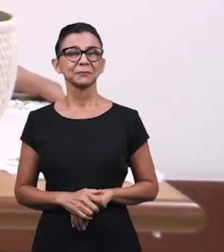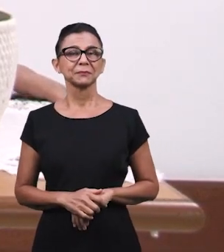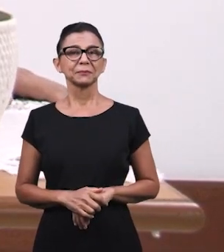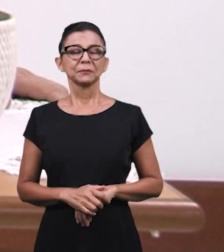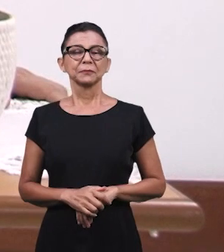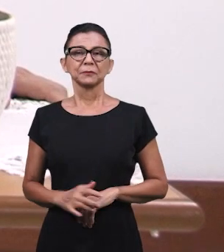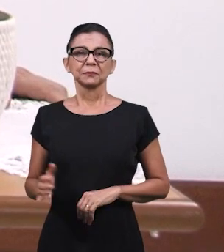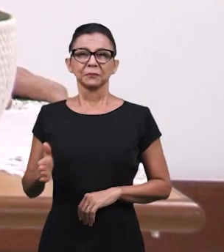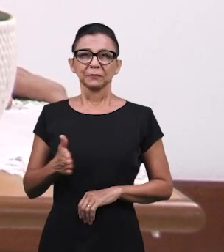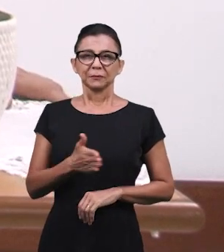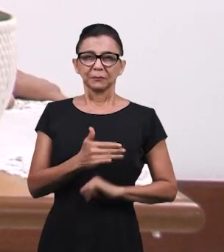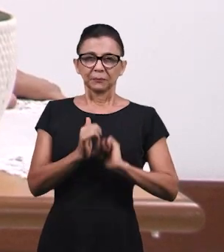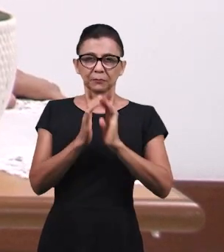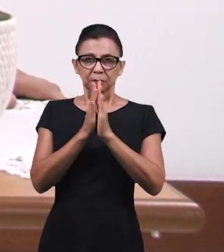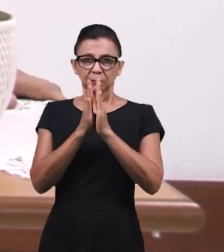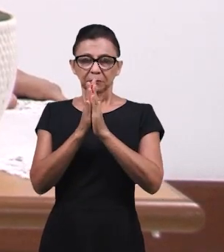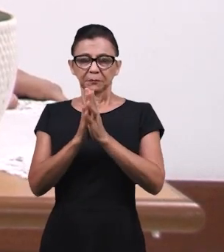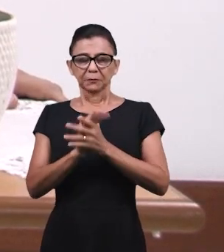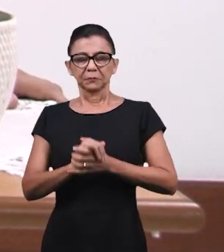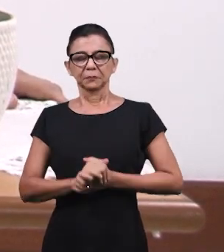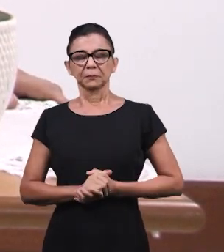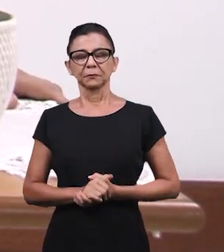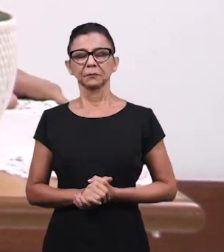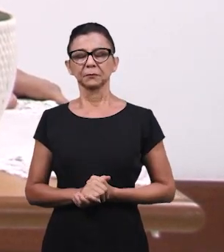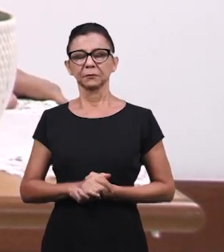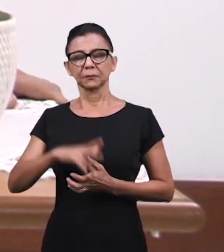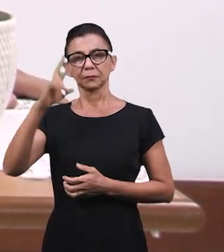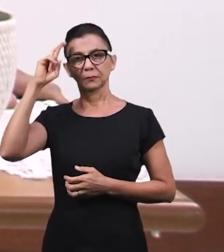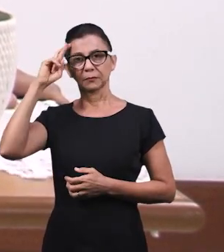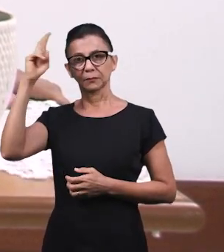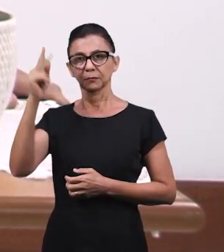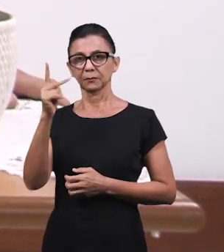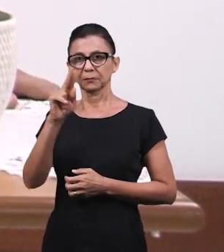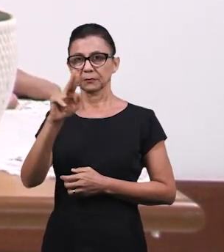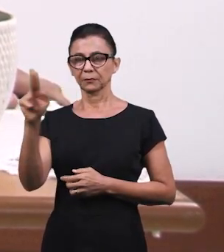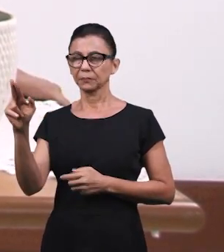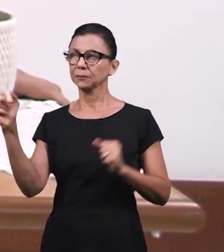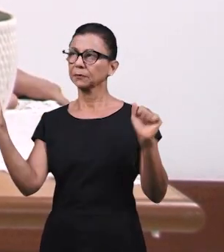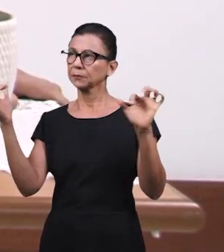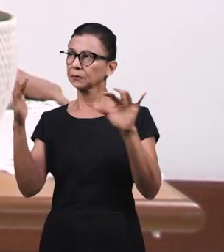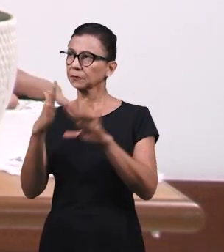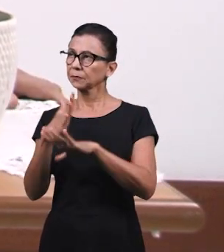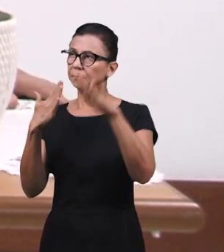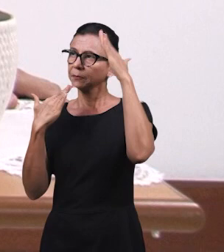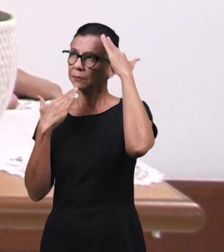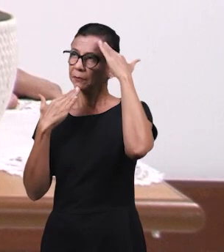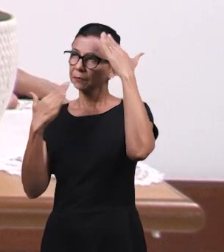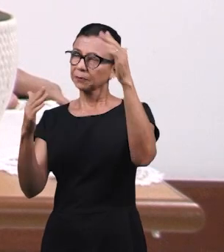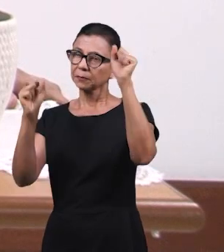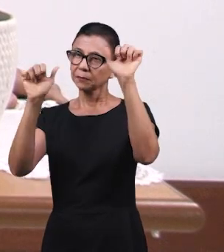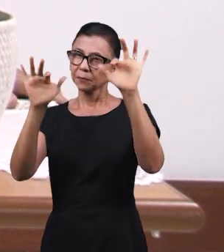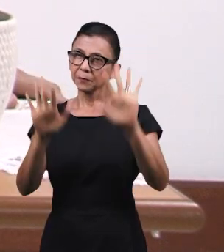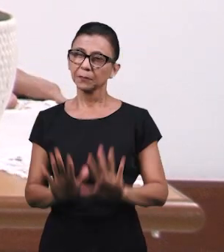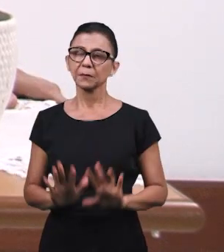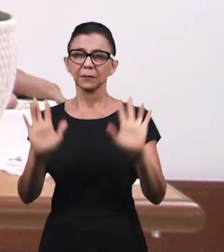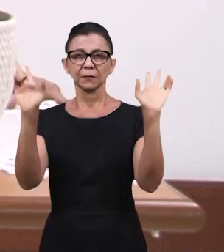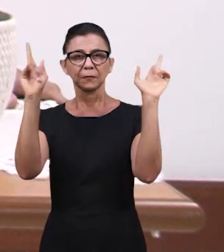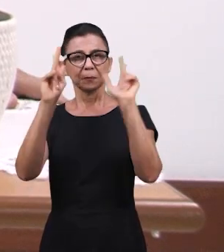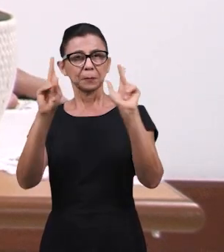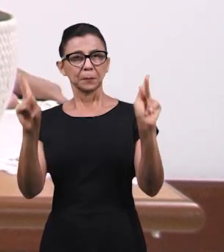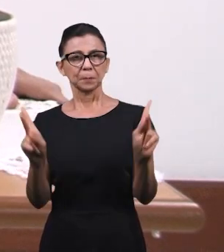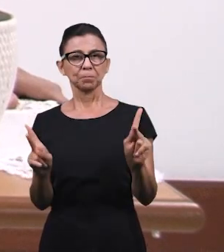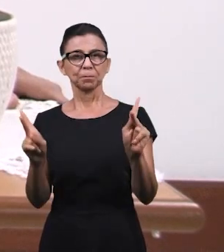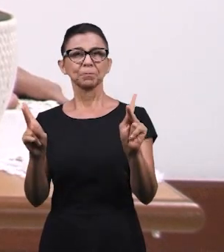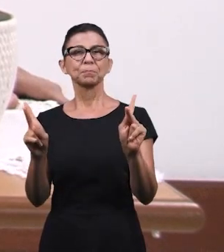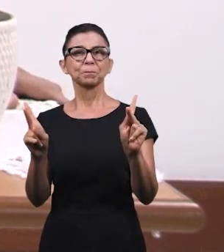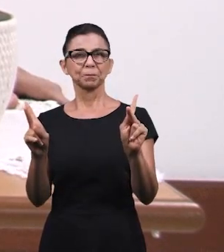Иисусу! Мы помолимся и завершим наше служение. Господь, мы прославляем Тебя за благословение мира, который